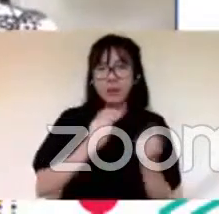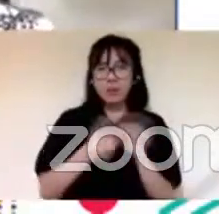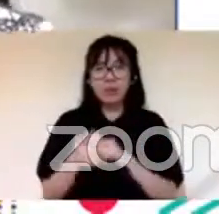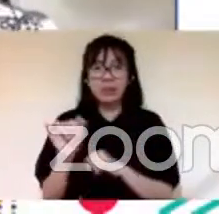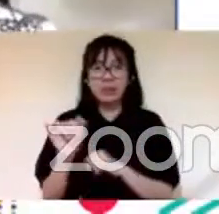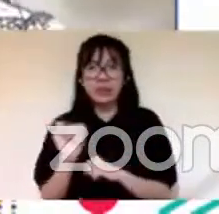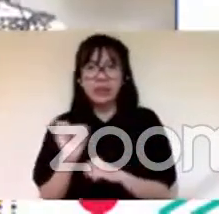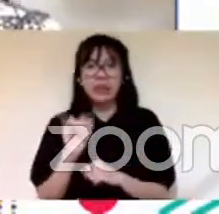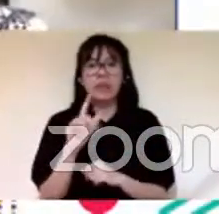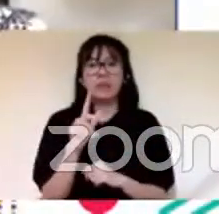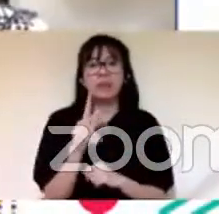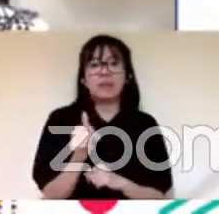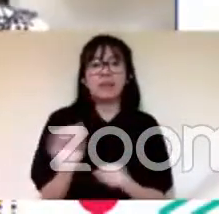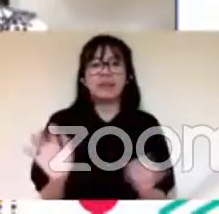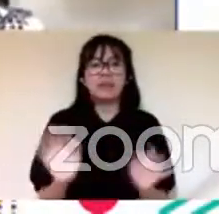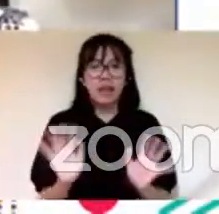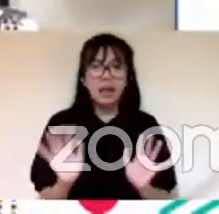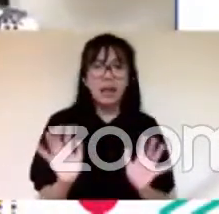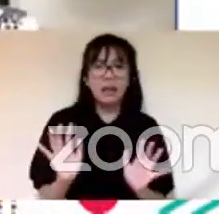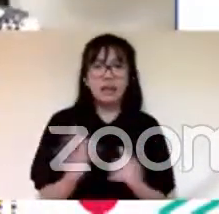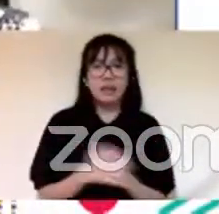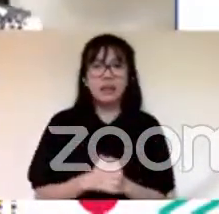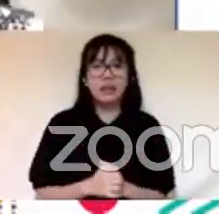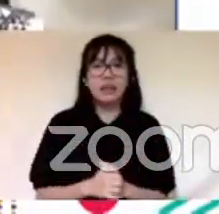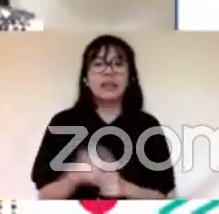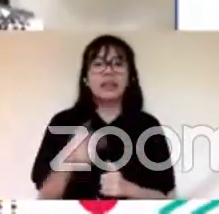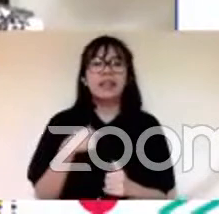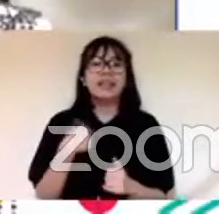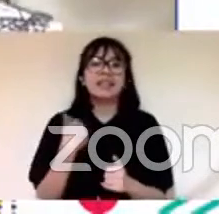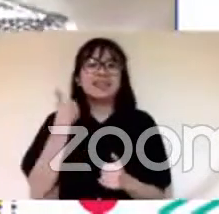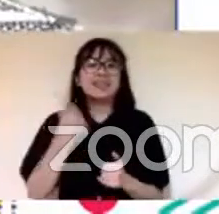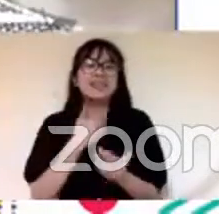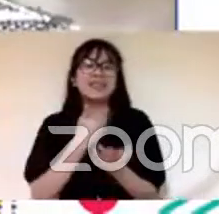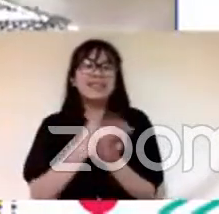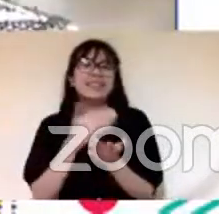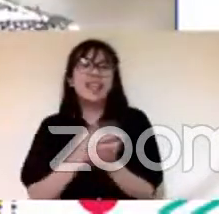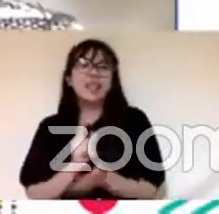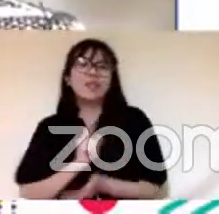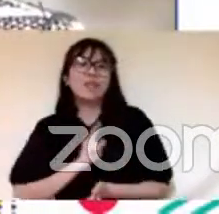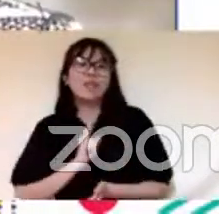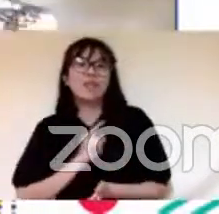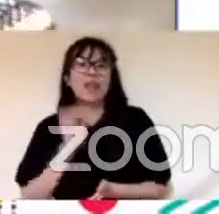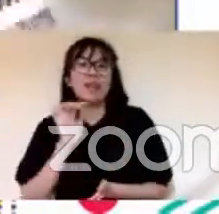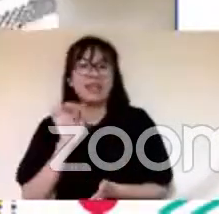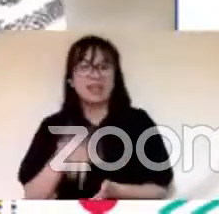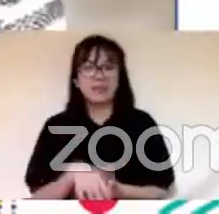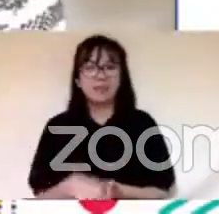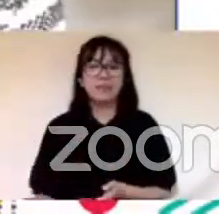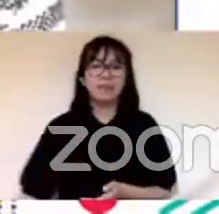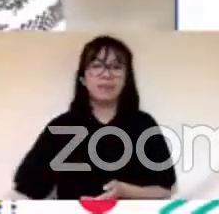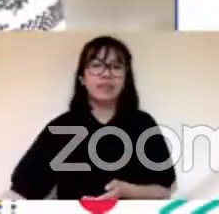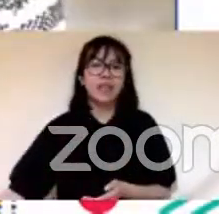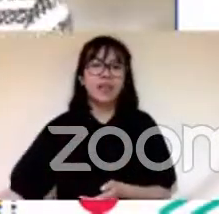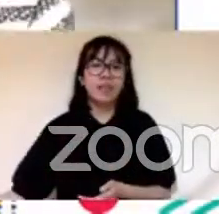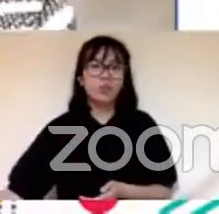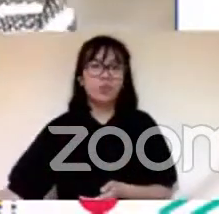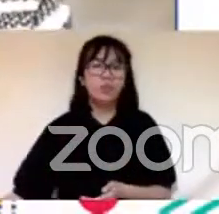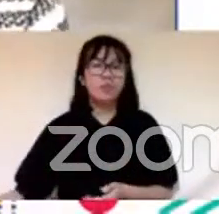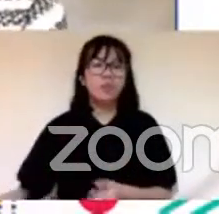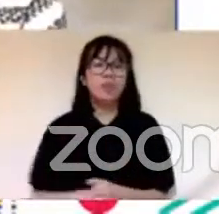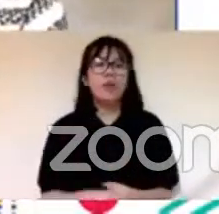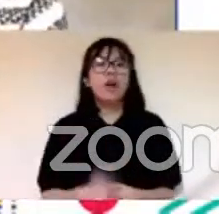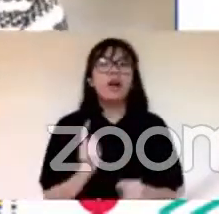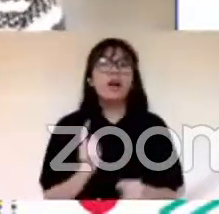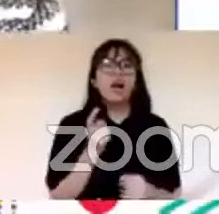orang tersebut dan lain-lain. Ini sharing sebagai pribadi juga ya Mbak ya, jadi kalau sebagai wakil rakyat ya itu tadi